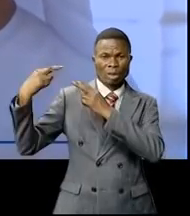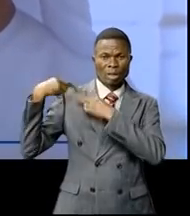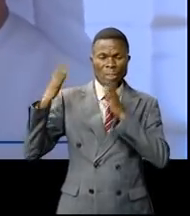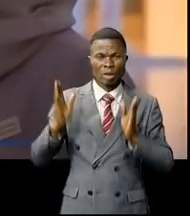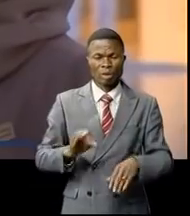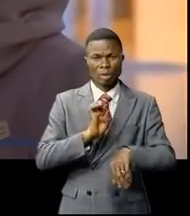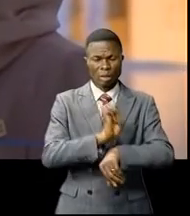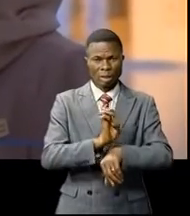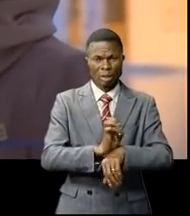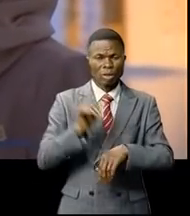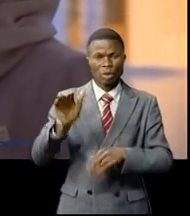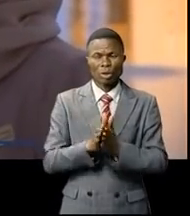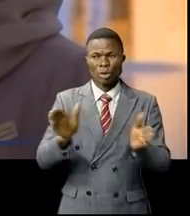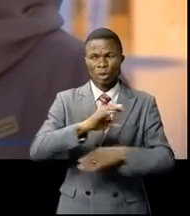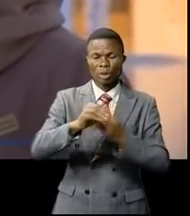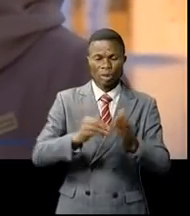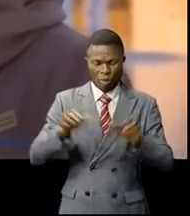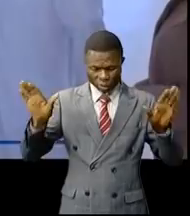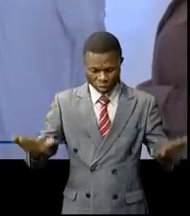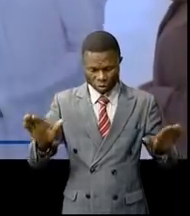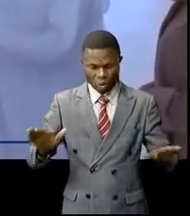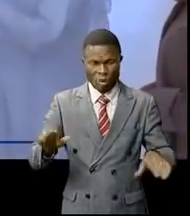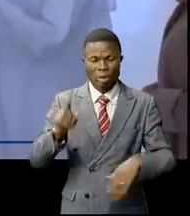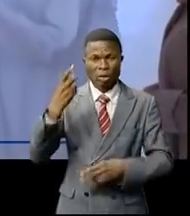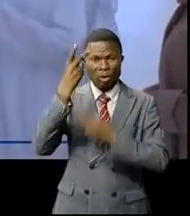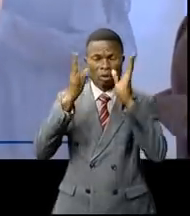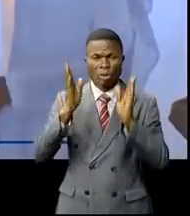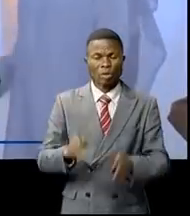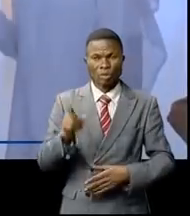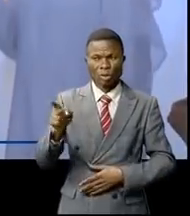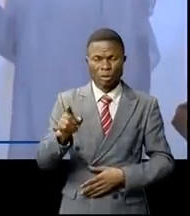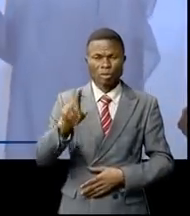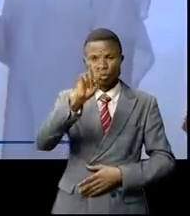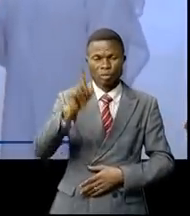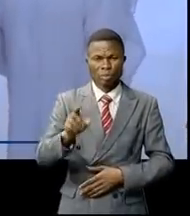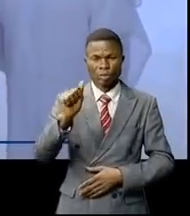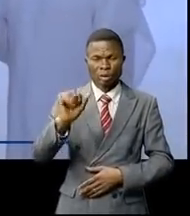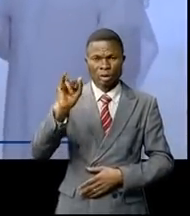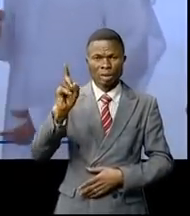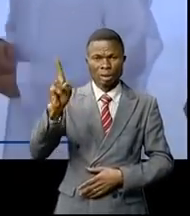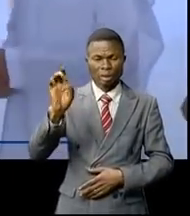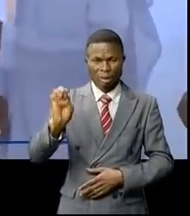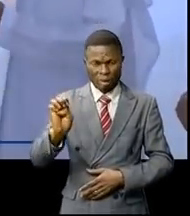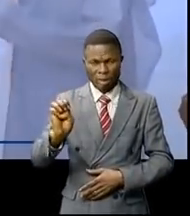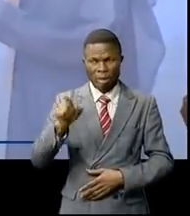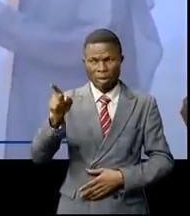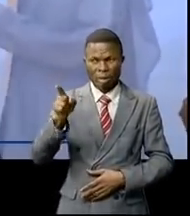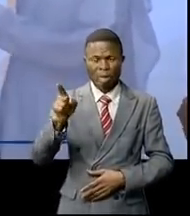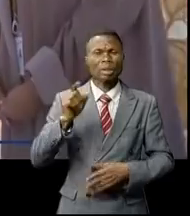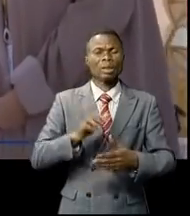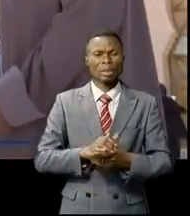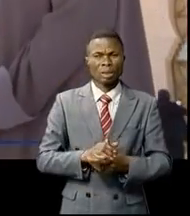directeur général du centre islamique mosquée touristique que zayed nom de cheikh zayed ben sultan al-nahyane